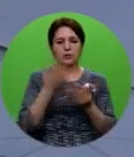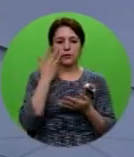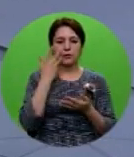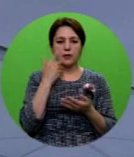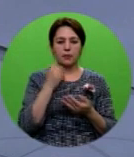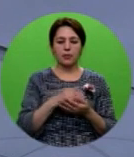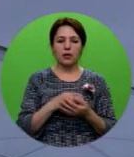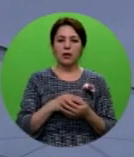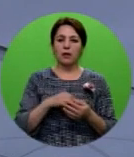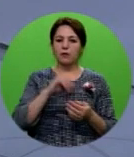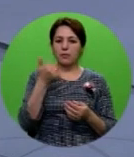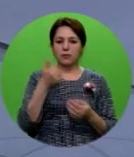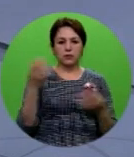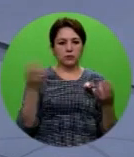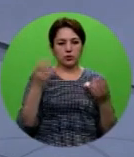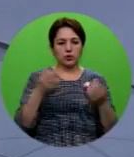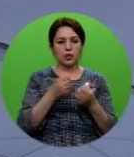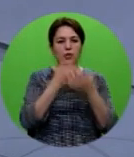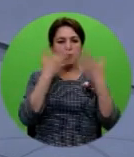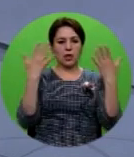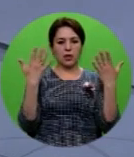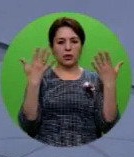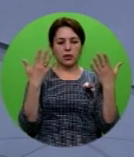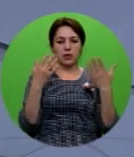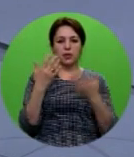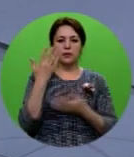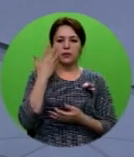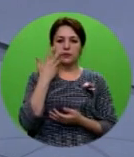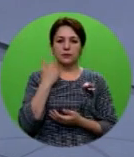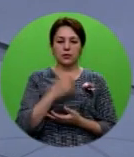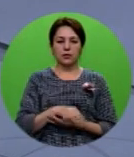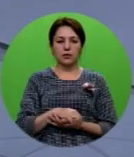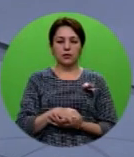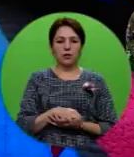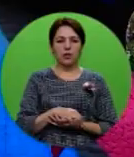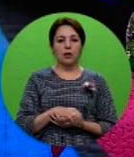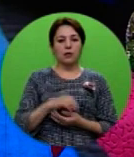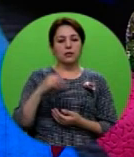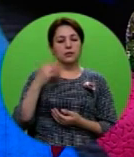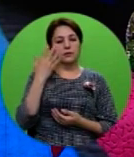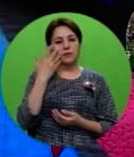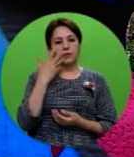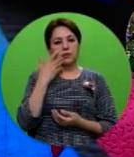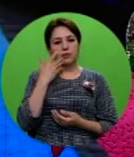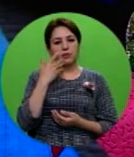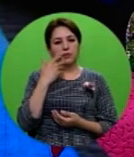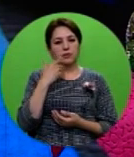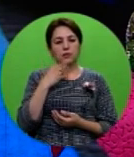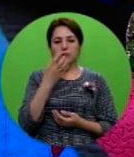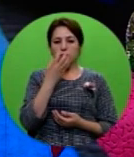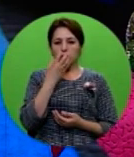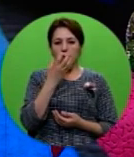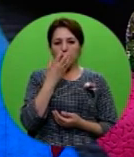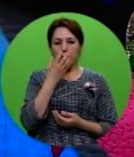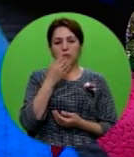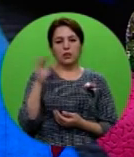Во-первых, нужно использовать яркие хроматические цвета, то есть цвета теплые